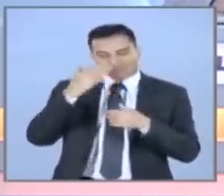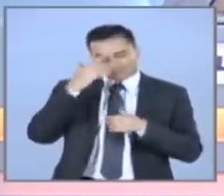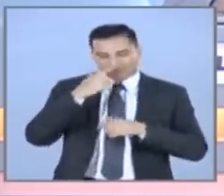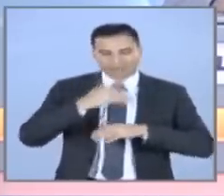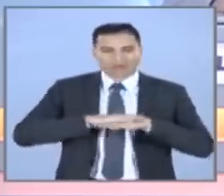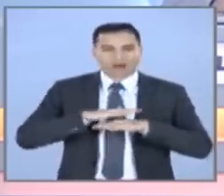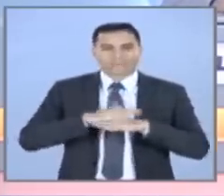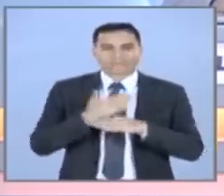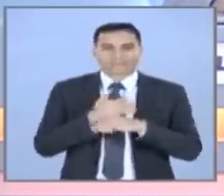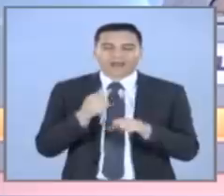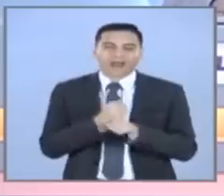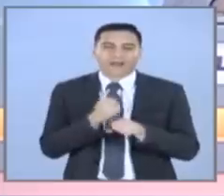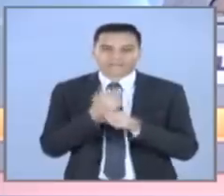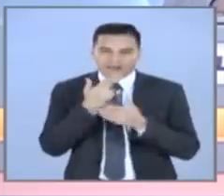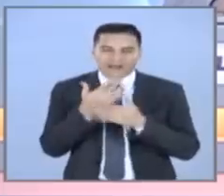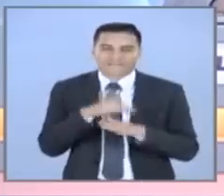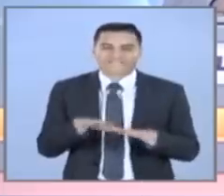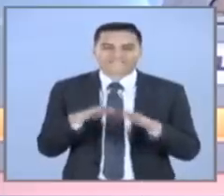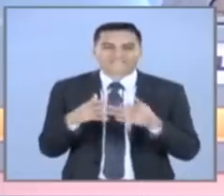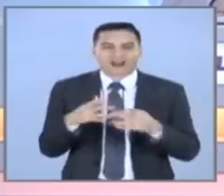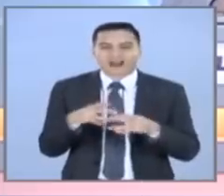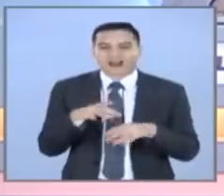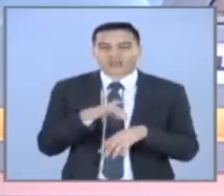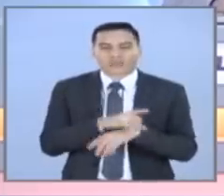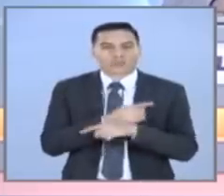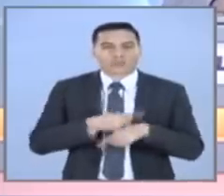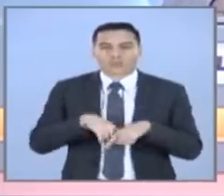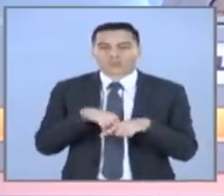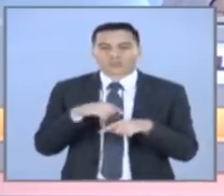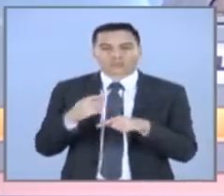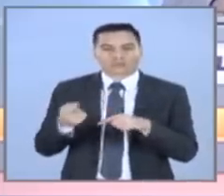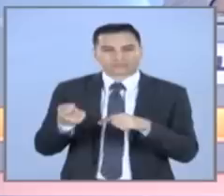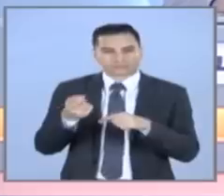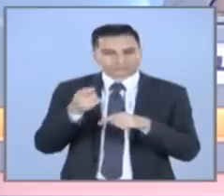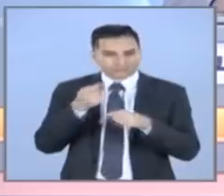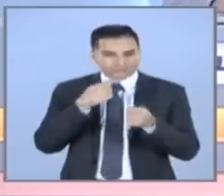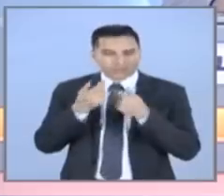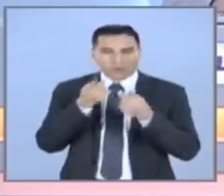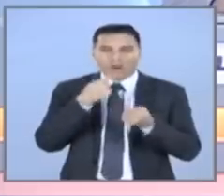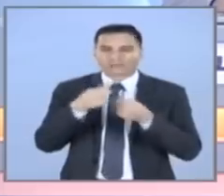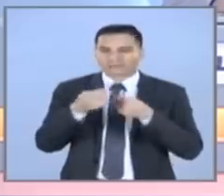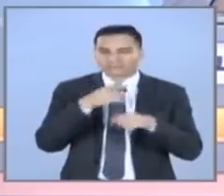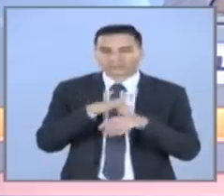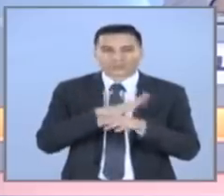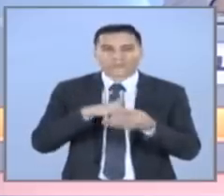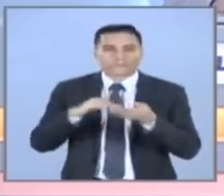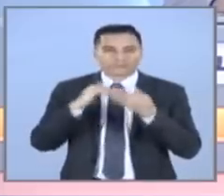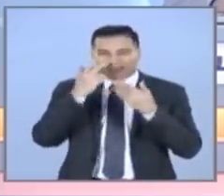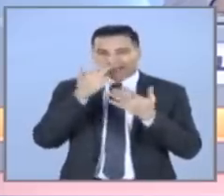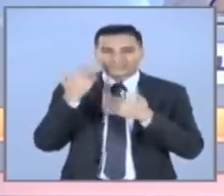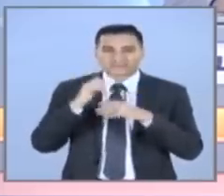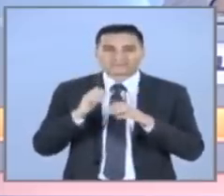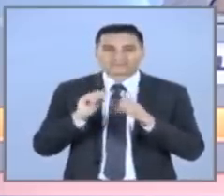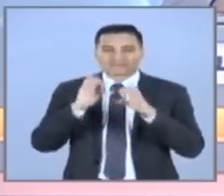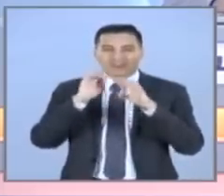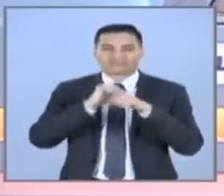ده تكريم لكل فريق العمل الطبي سواء أطباء أو تمريض ساهموا معايا في